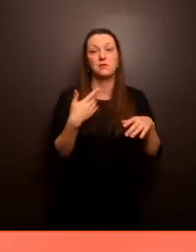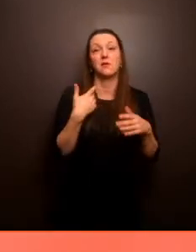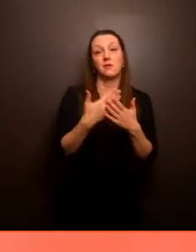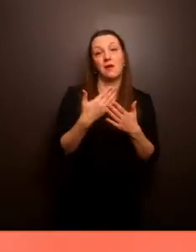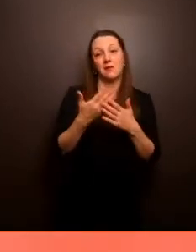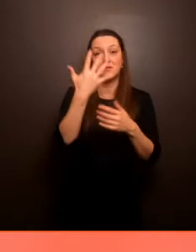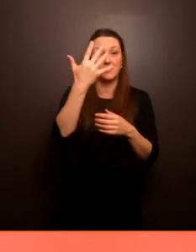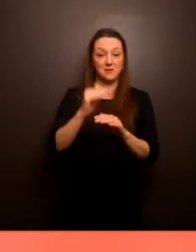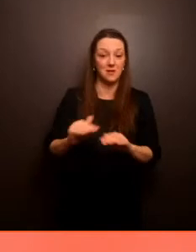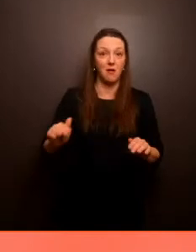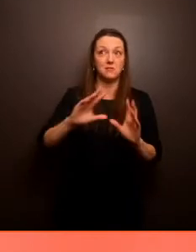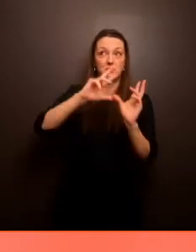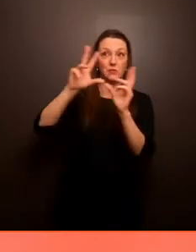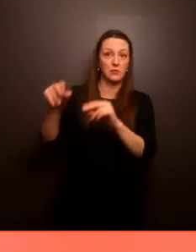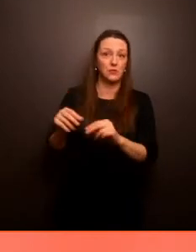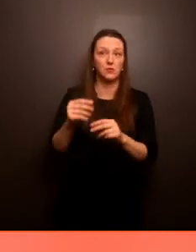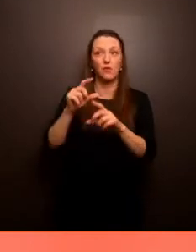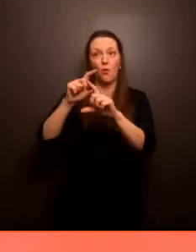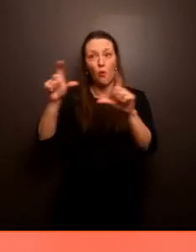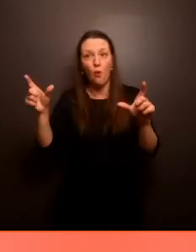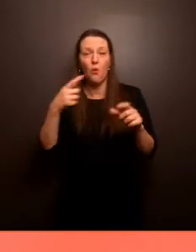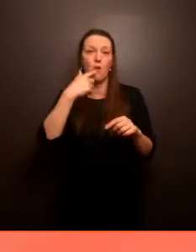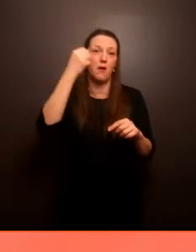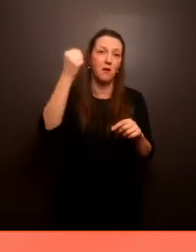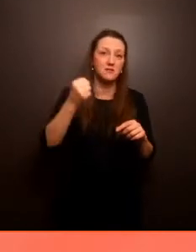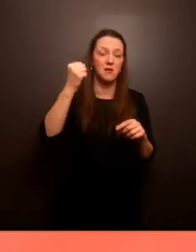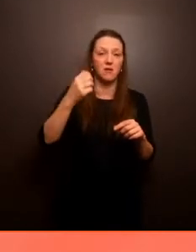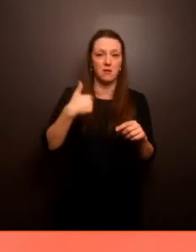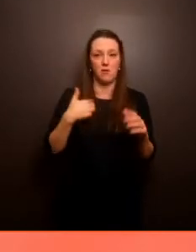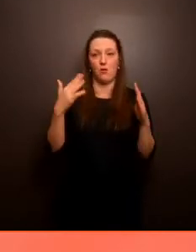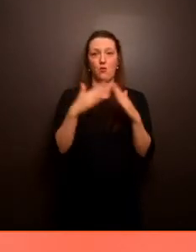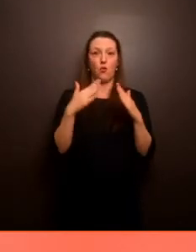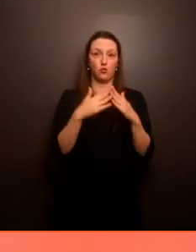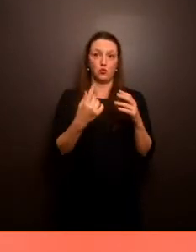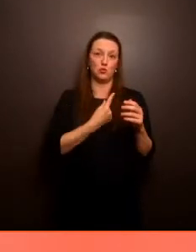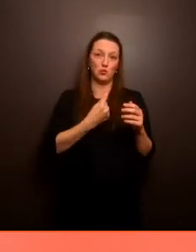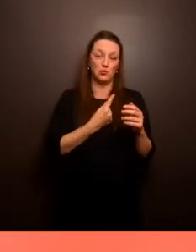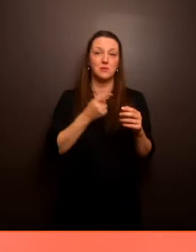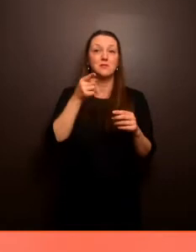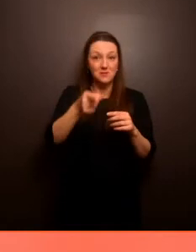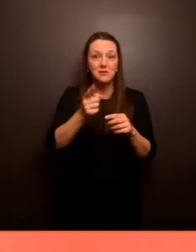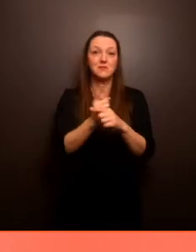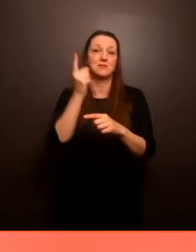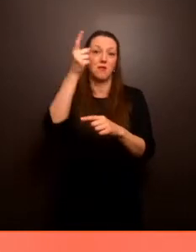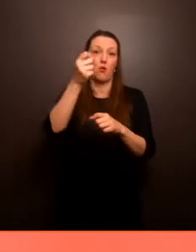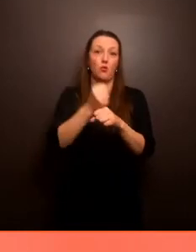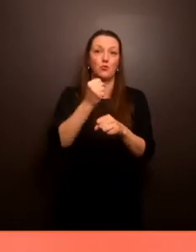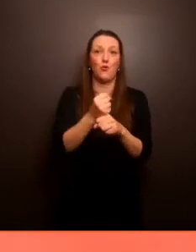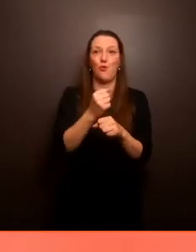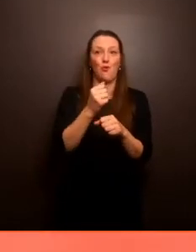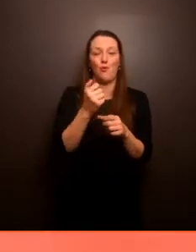oma igapäevategevuste juurde kooli lasteaeda, siis ei saa kaugtöö kodus ka enam nii palju